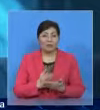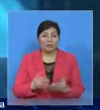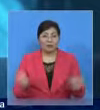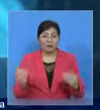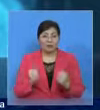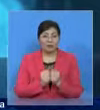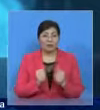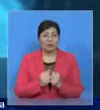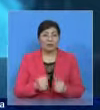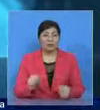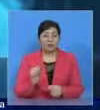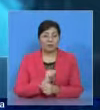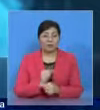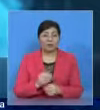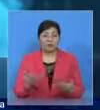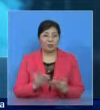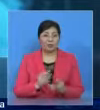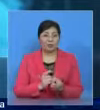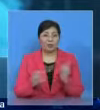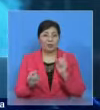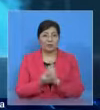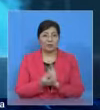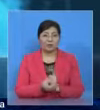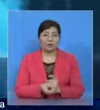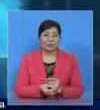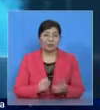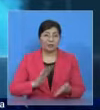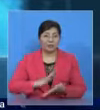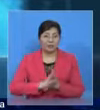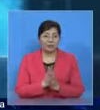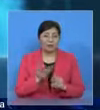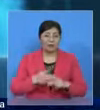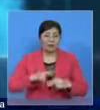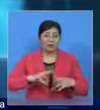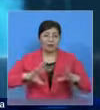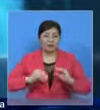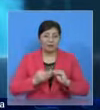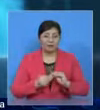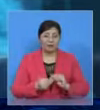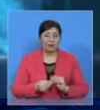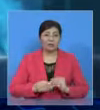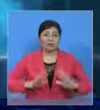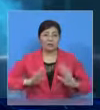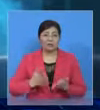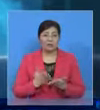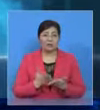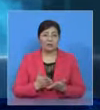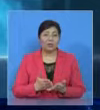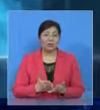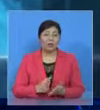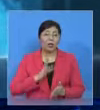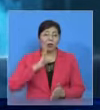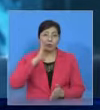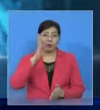находятся искореженные машины, которые превратились в груду металлолома. Таков исход крупного дорожно-транспортного происшествия, случившегося